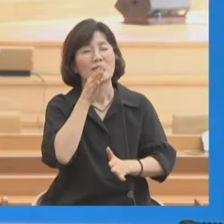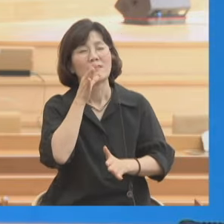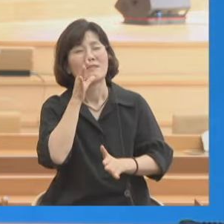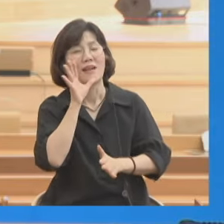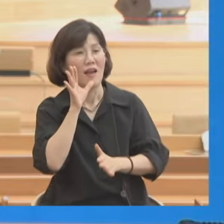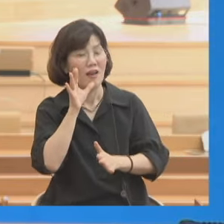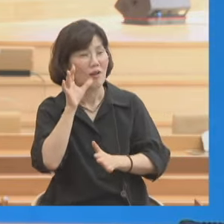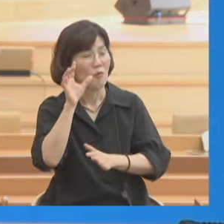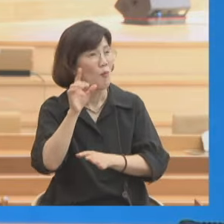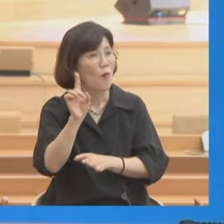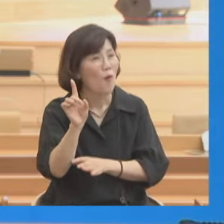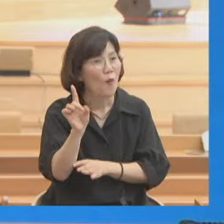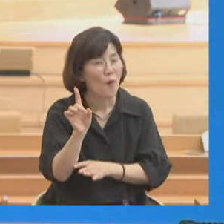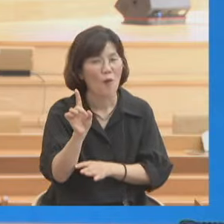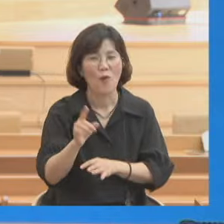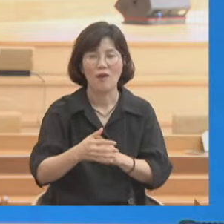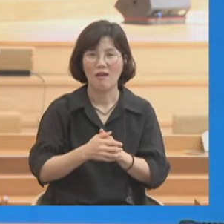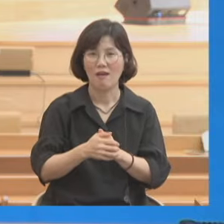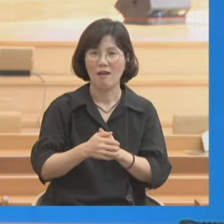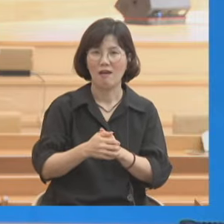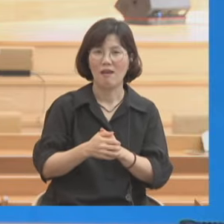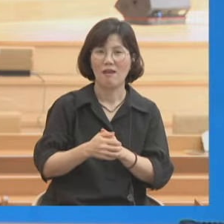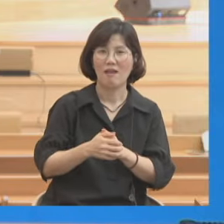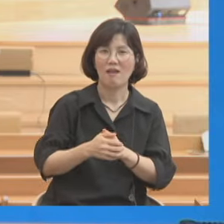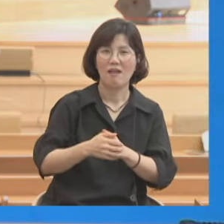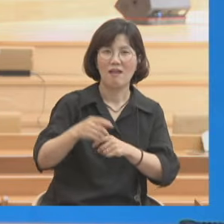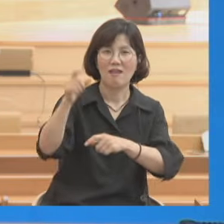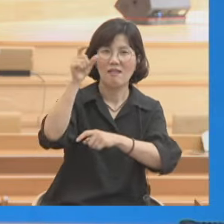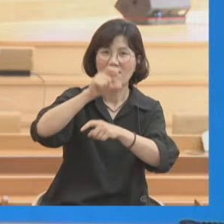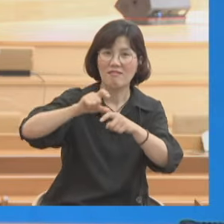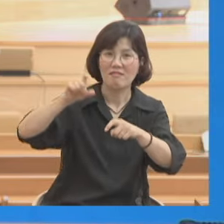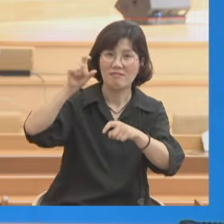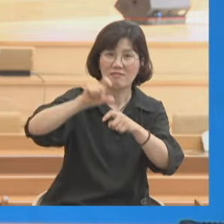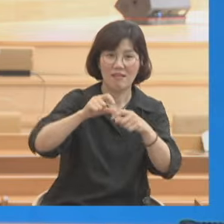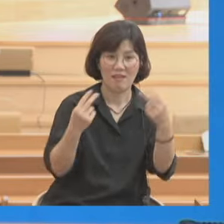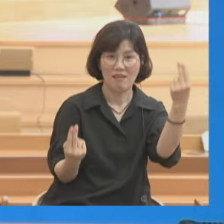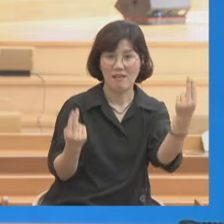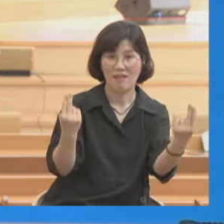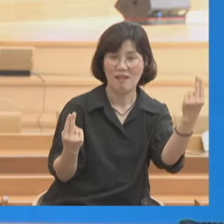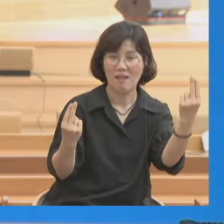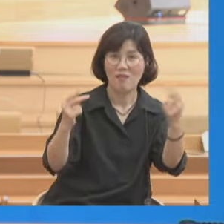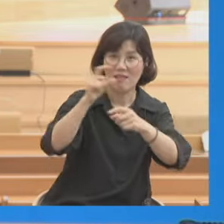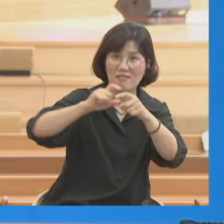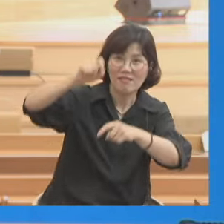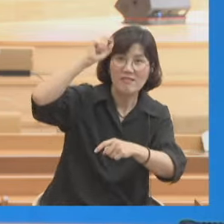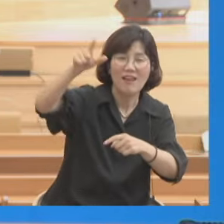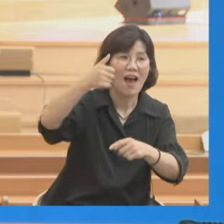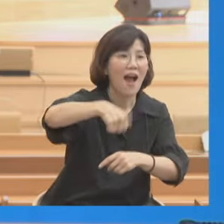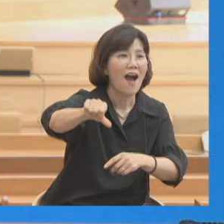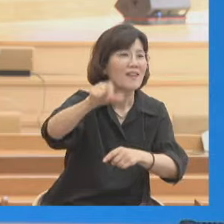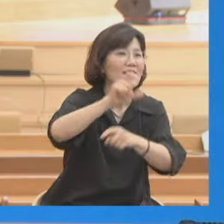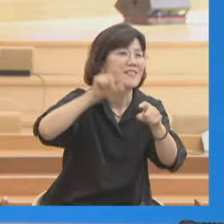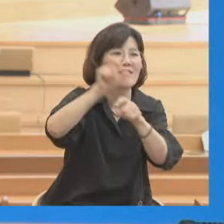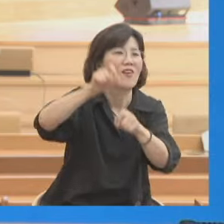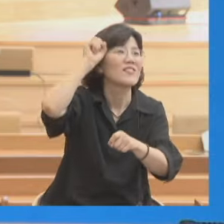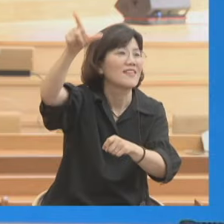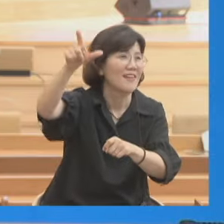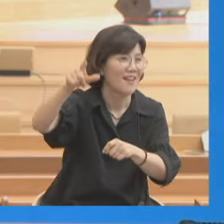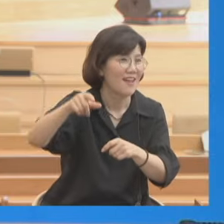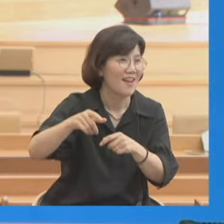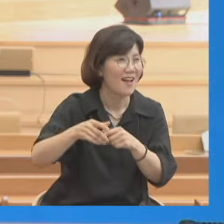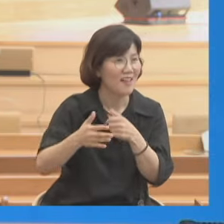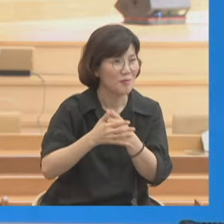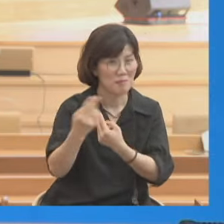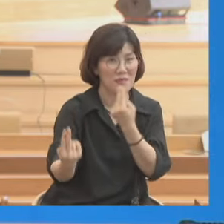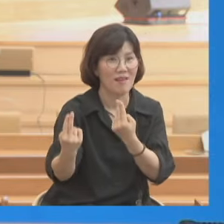거예요. 왜냐하면 그보다 그 더 뛰어난 그의 아들이 있기 때문에. 근데 그 아들을 쳐다보면서